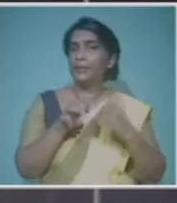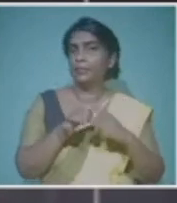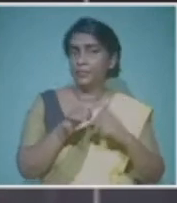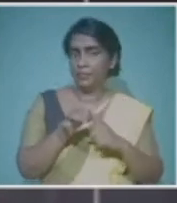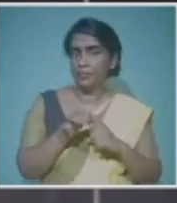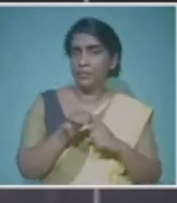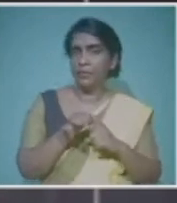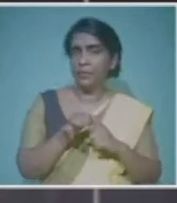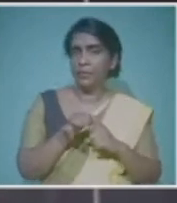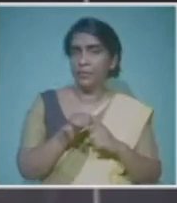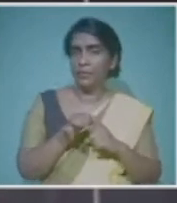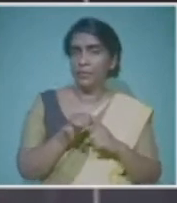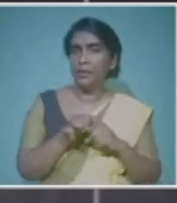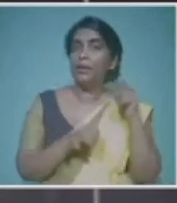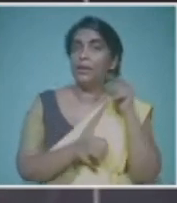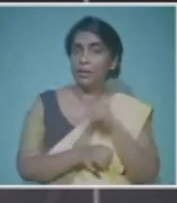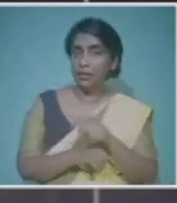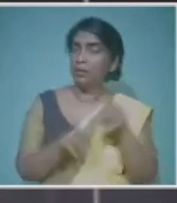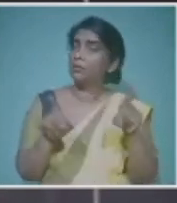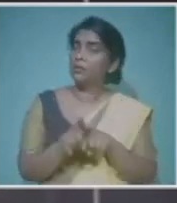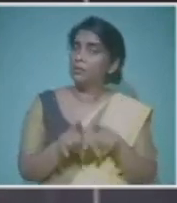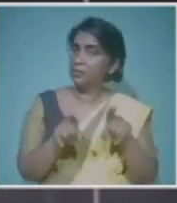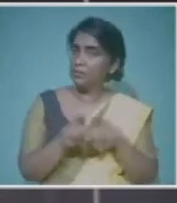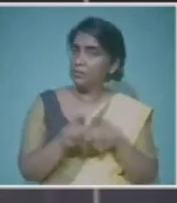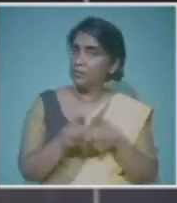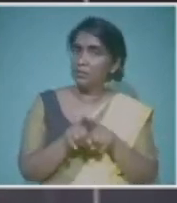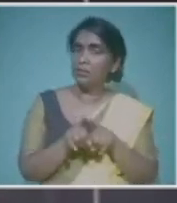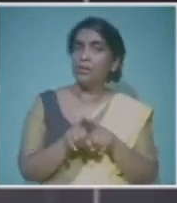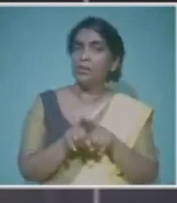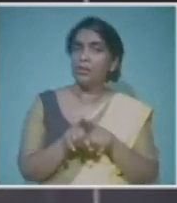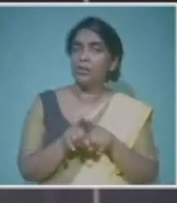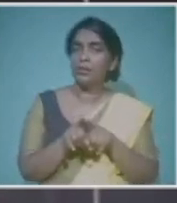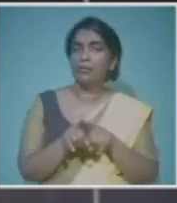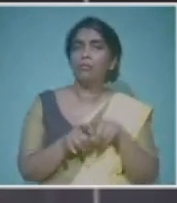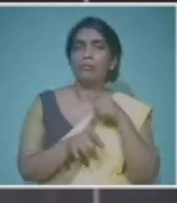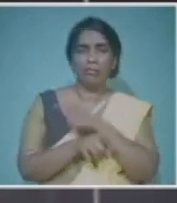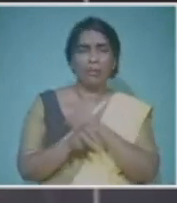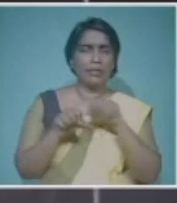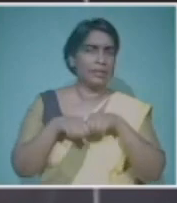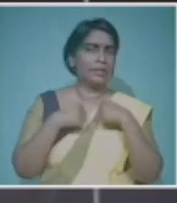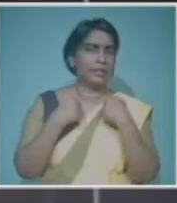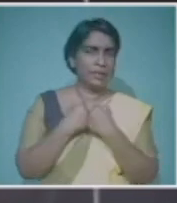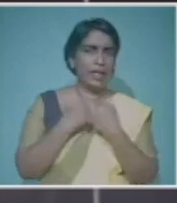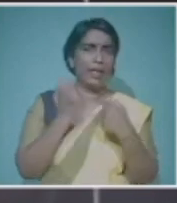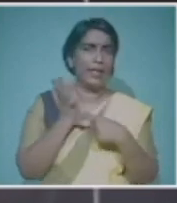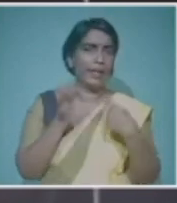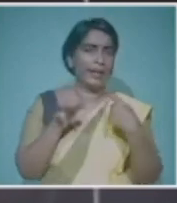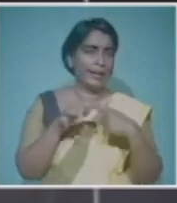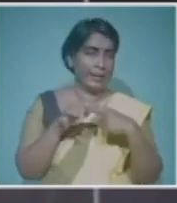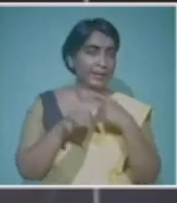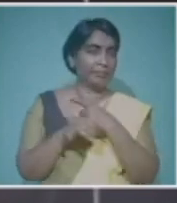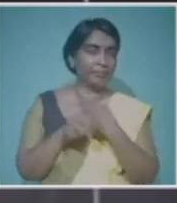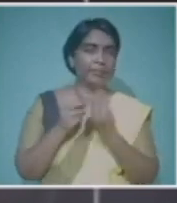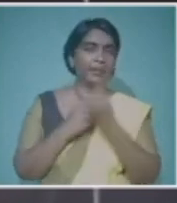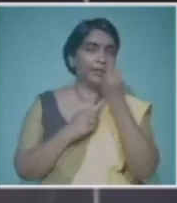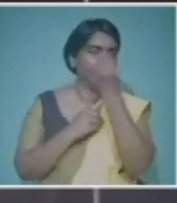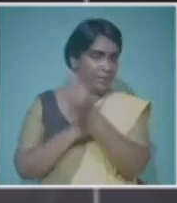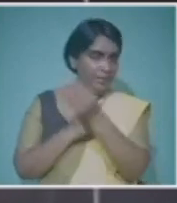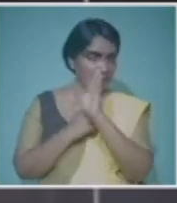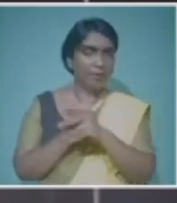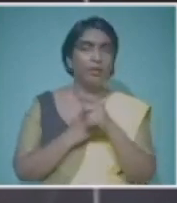කළා ඒකට අනුව බ්ලැක් සෑන්ස් කියන ආයතනයට මේ ටෙන්ඩරය ලබා දීලා